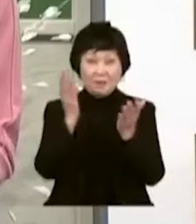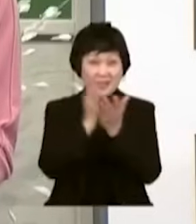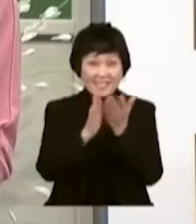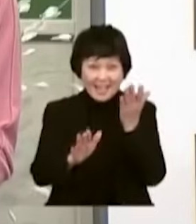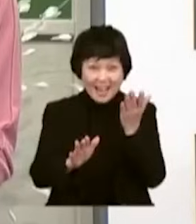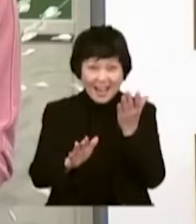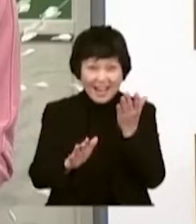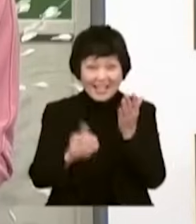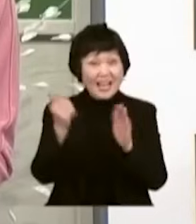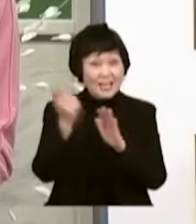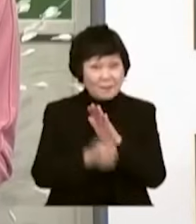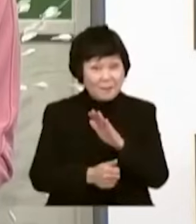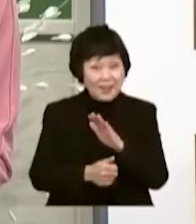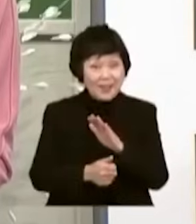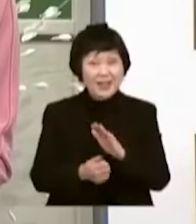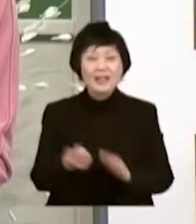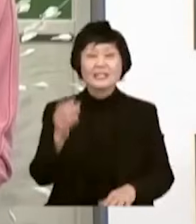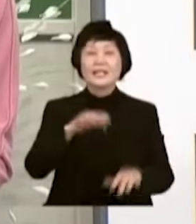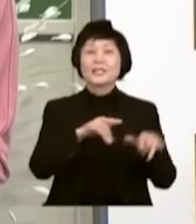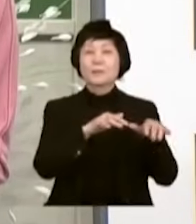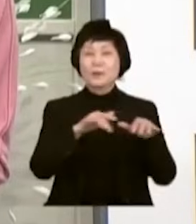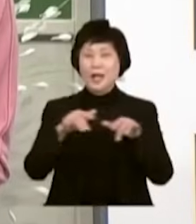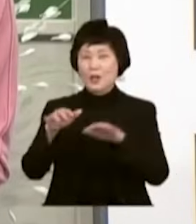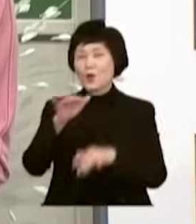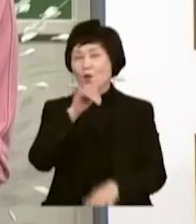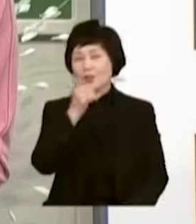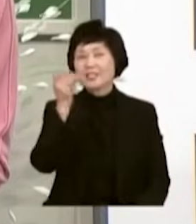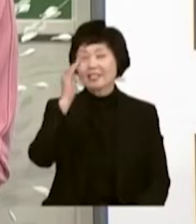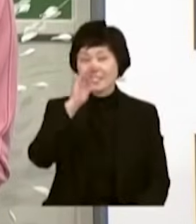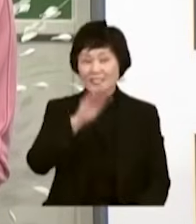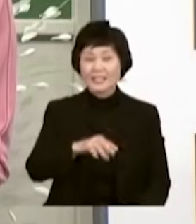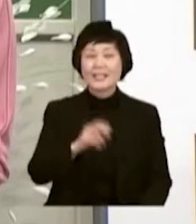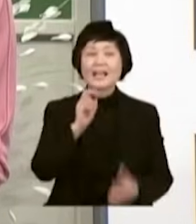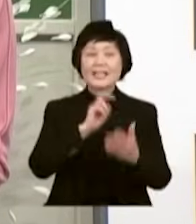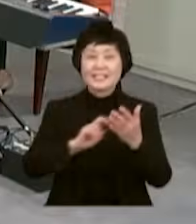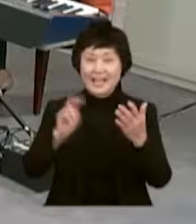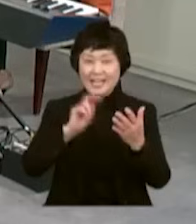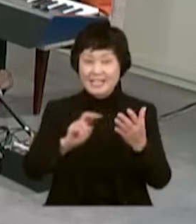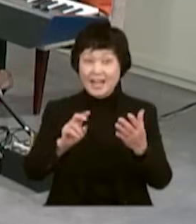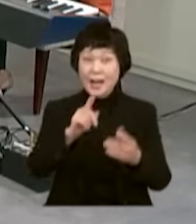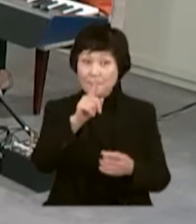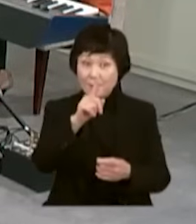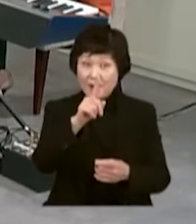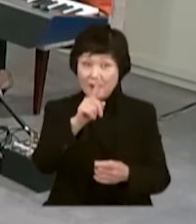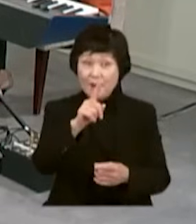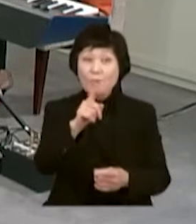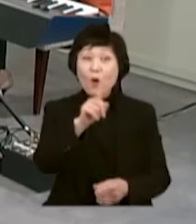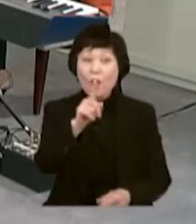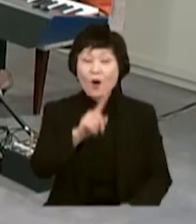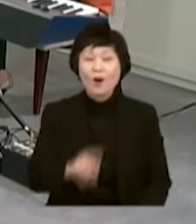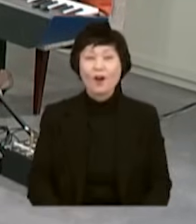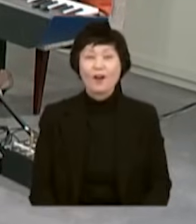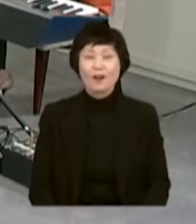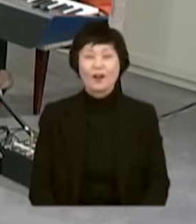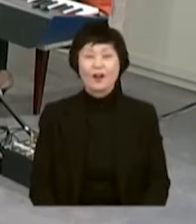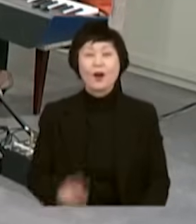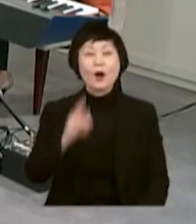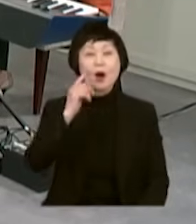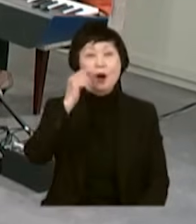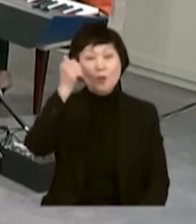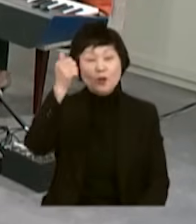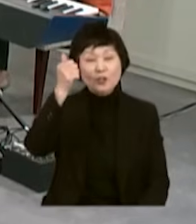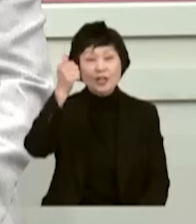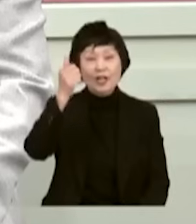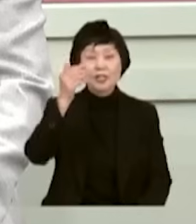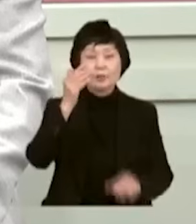두 분이 목소리를 합해서 네. 찬양 한 곡 좀 올려드릴까요? 네. 어떤 거 할까요? 근데 목사님 중저음이 너무 좋으세요. 저는 고음이